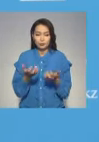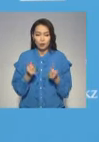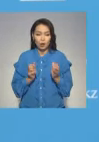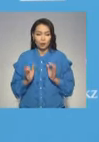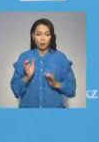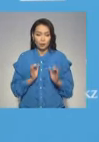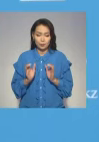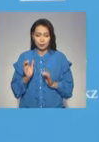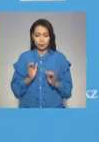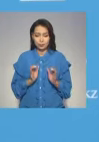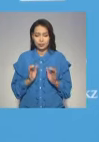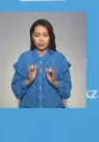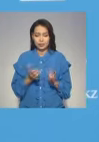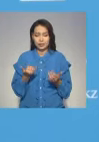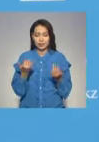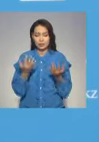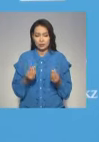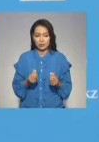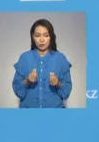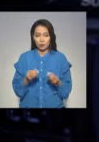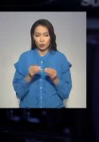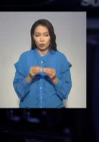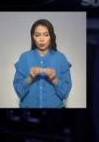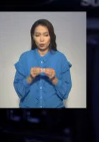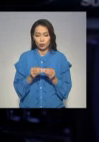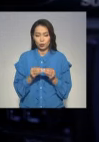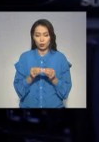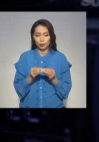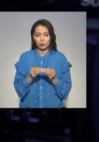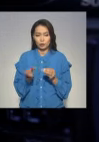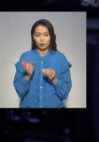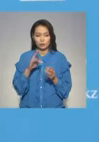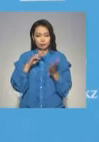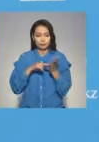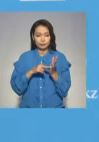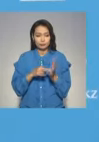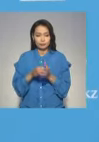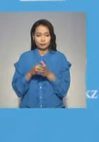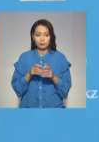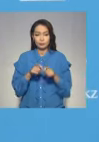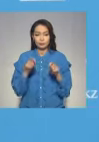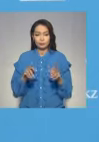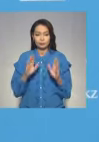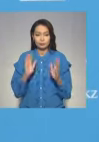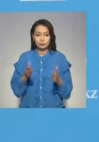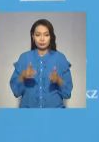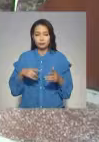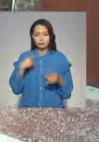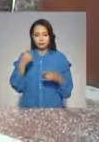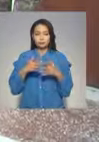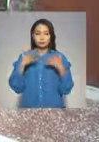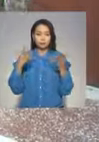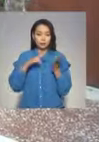факультетінде негізінде қазіргі 10 сериялық кино түсіріліп жатыр. Болашақта оның үлкен әсері болады дегенге сенім